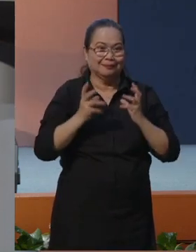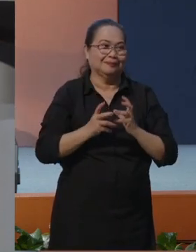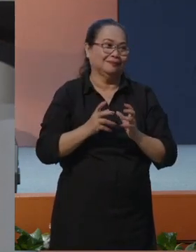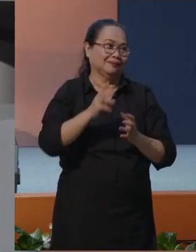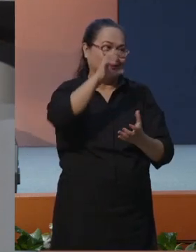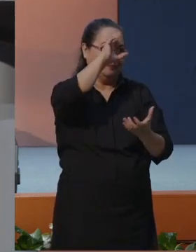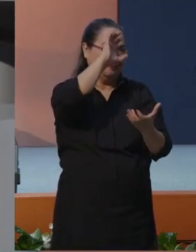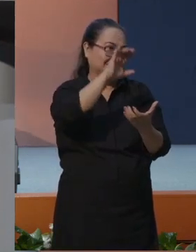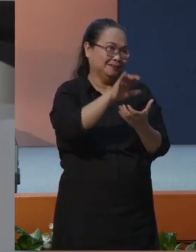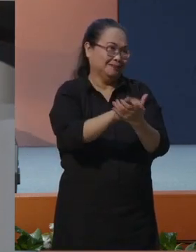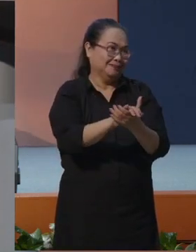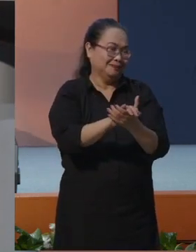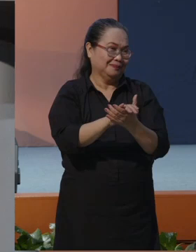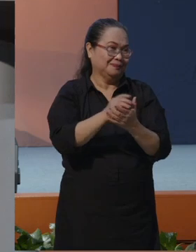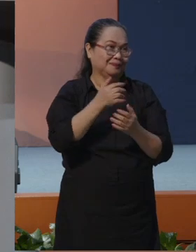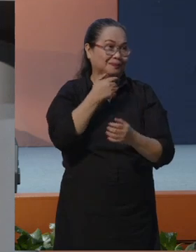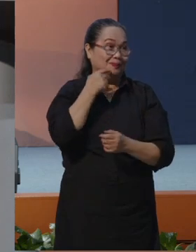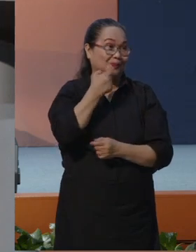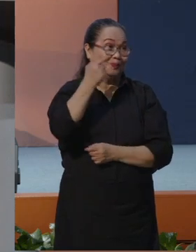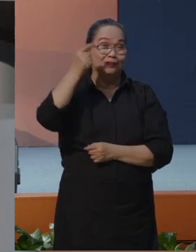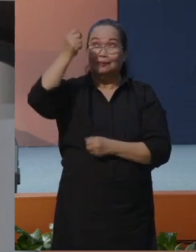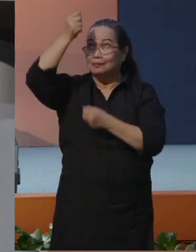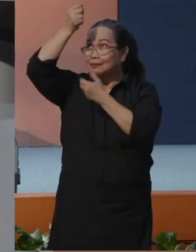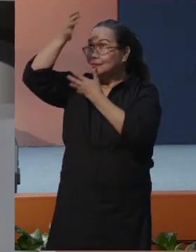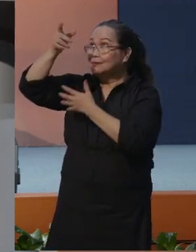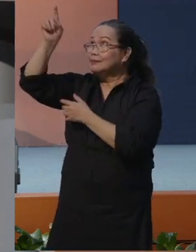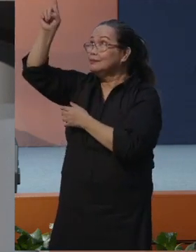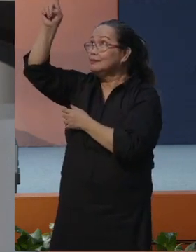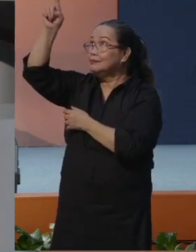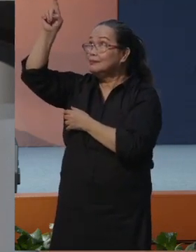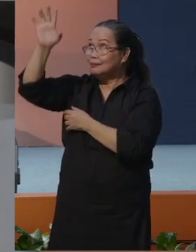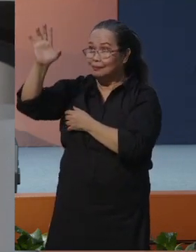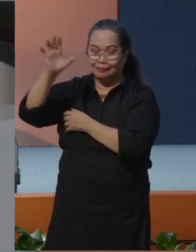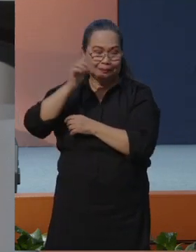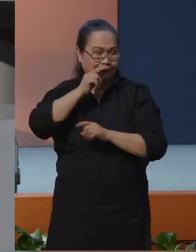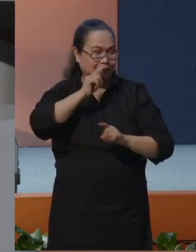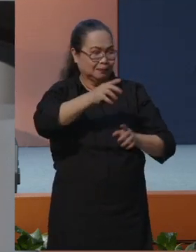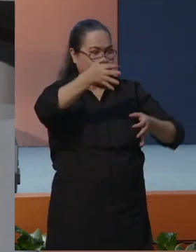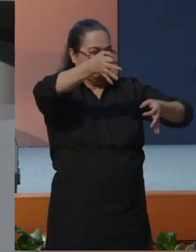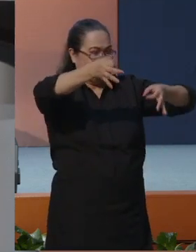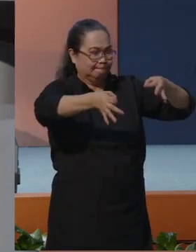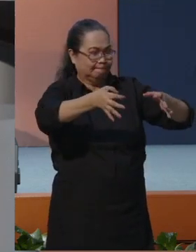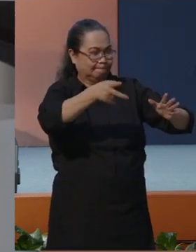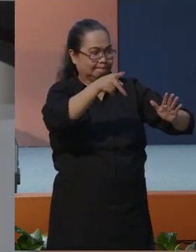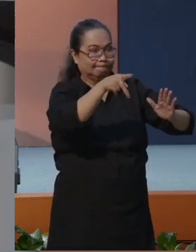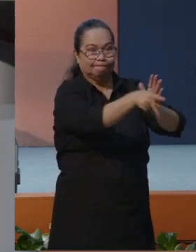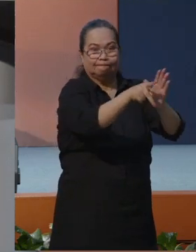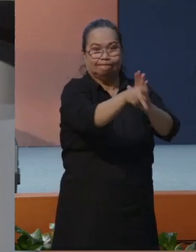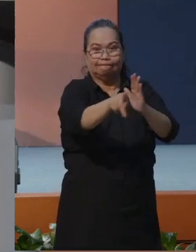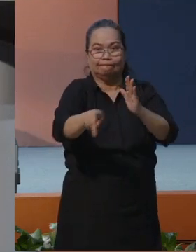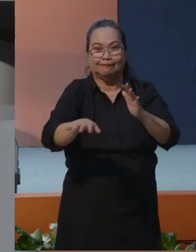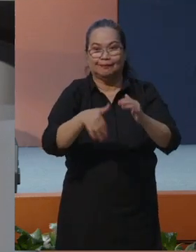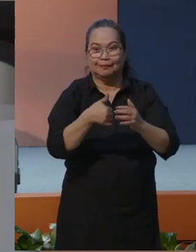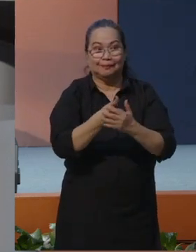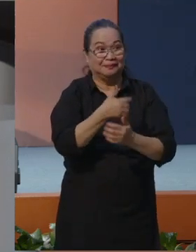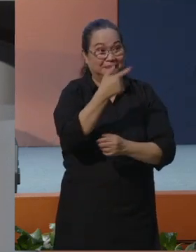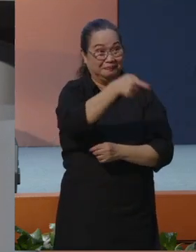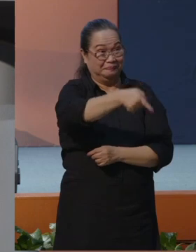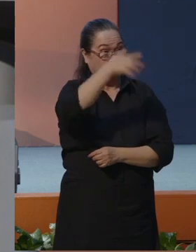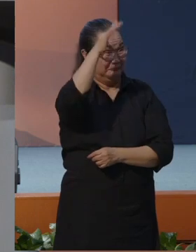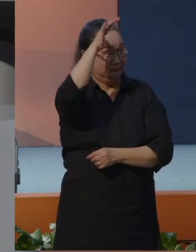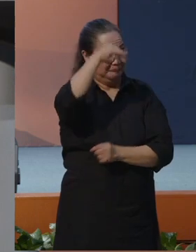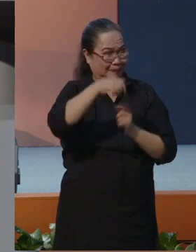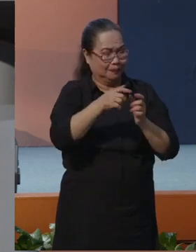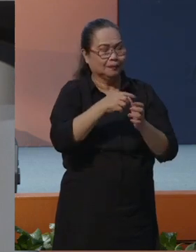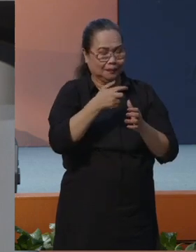Tinupad nila ang paghuhusga ng Diyos sa bayan ng Kanaan. Sabi sa verse 40 sa chapter 10,